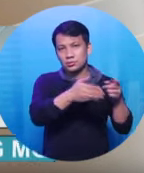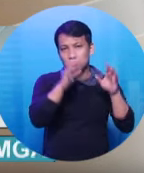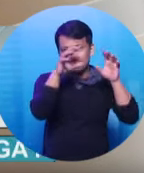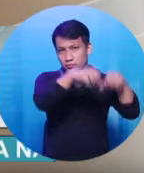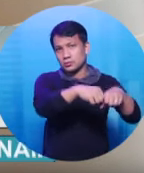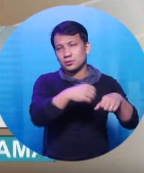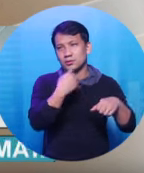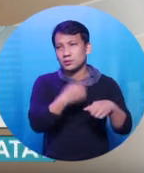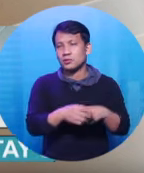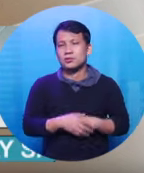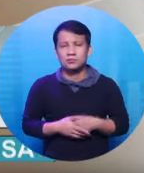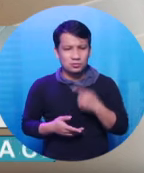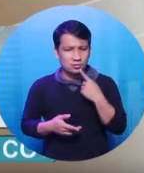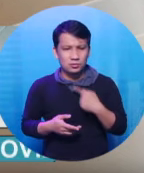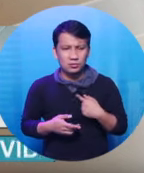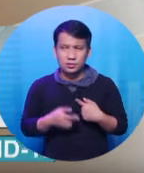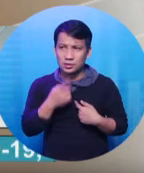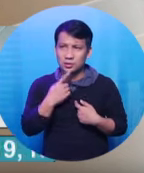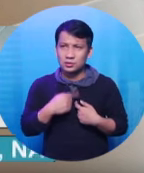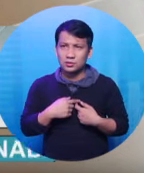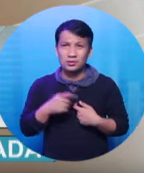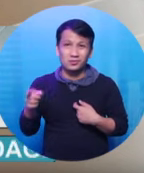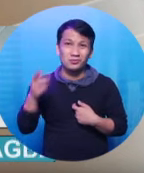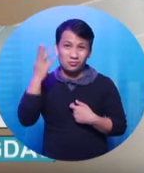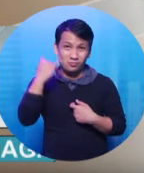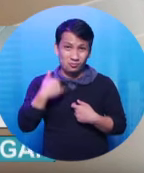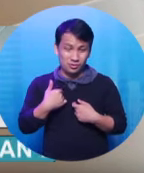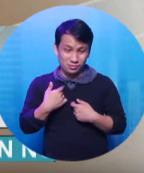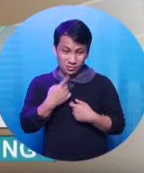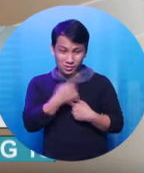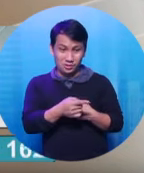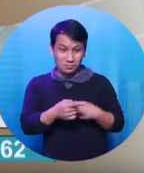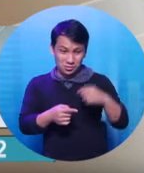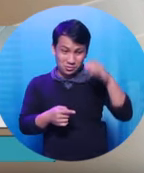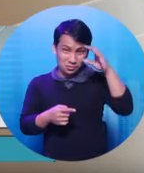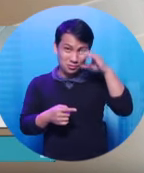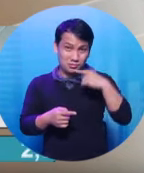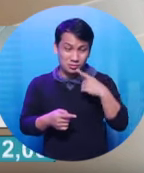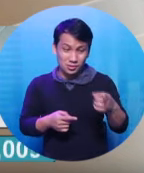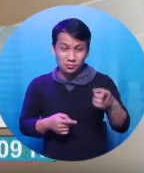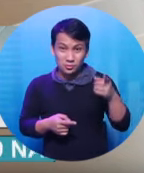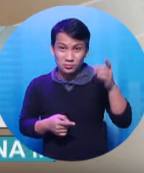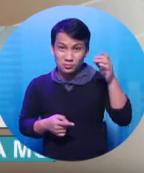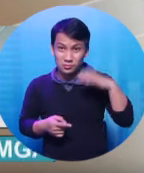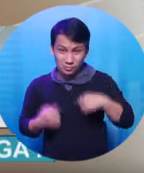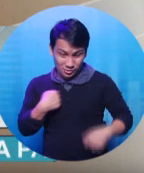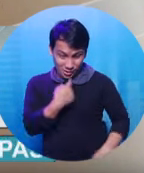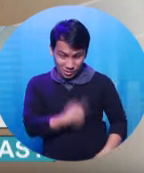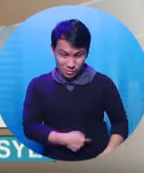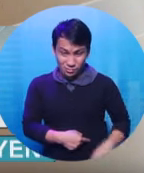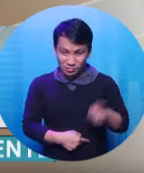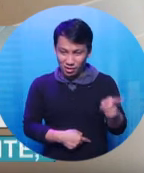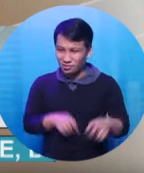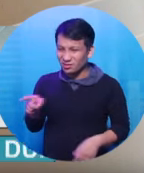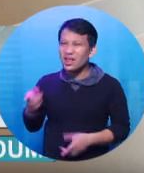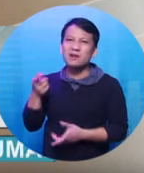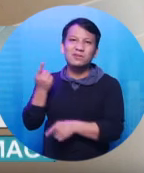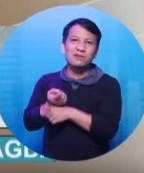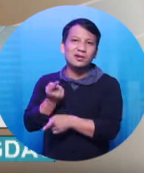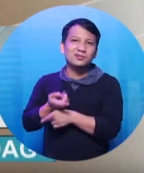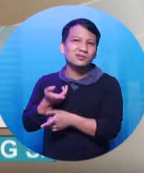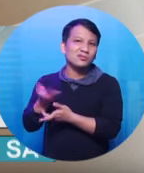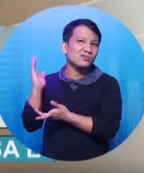Ang sabi niya pa po doon, deserve ko daw po to. Sinabi niya yon sa harap ng mga polis, deserve mo raw? Oo, tapos sinabi niya din